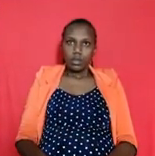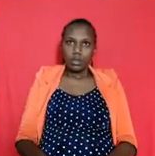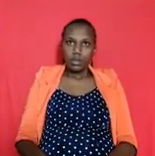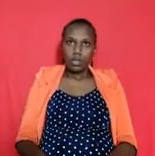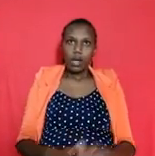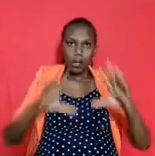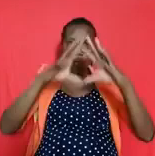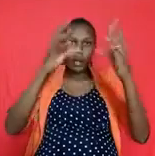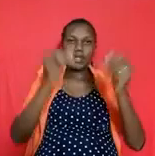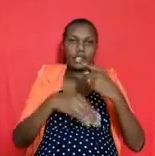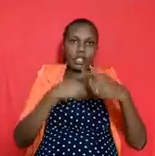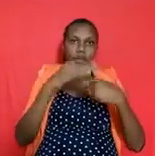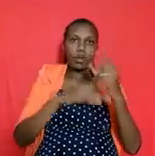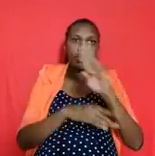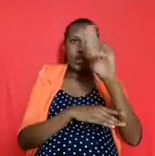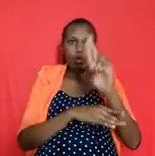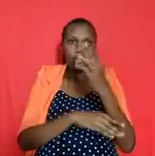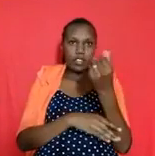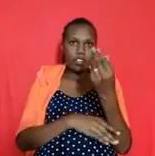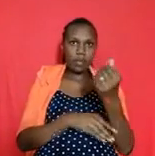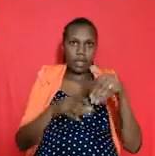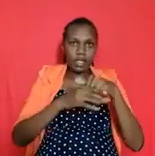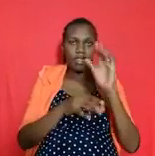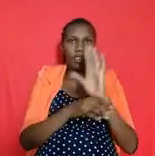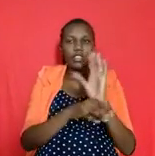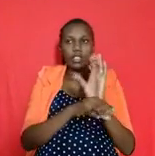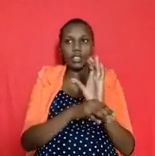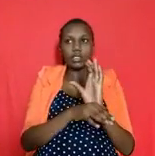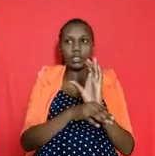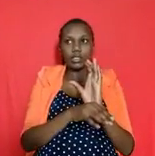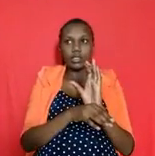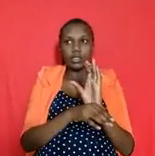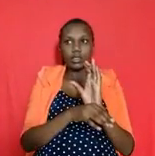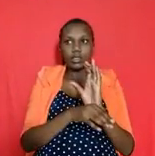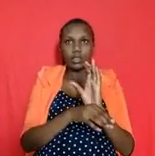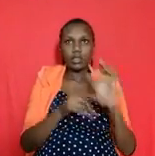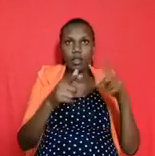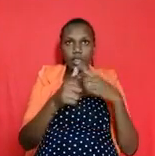kigina gia kanitha na